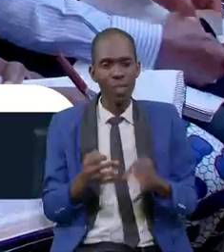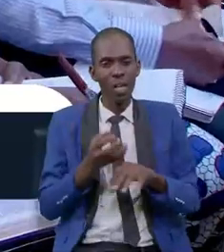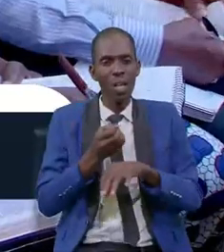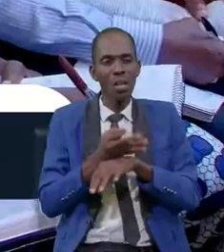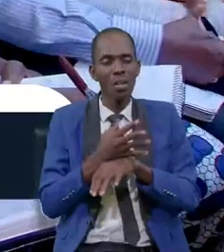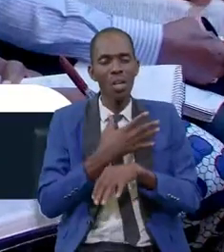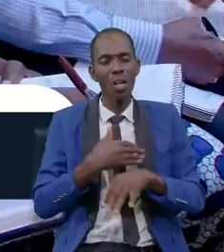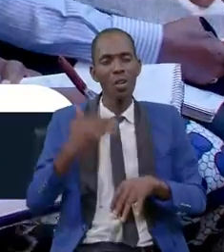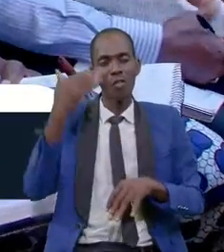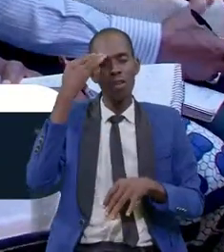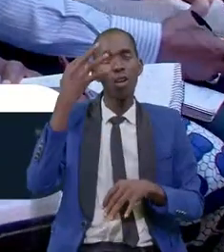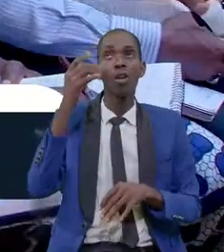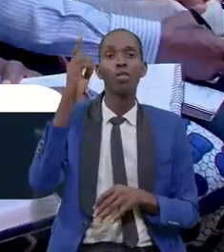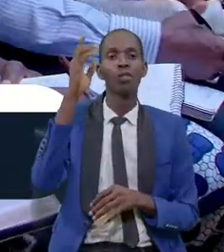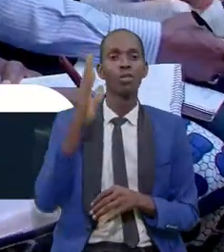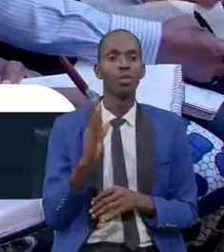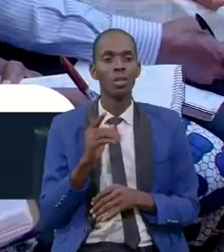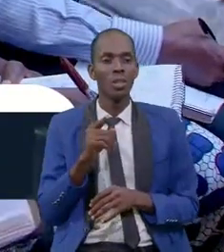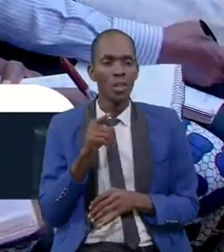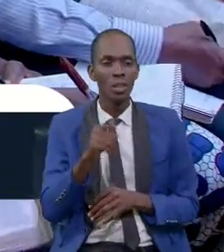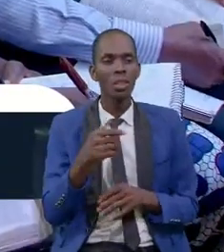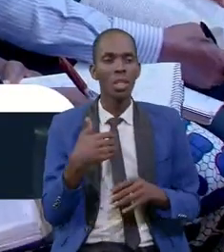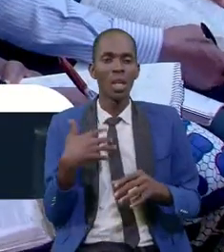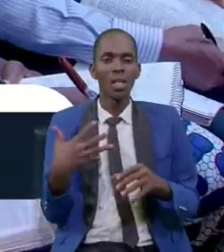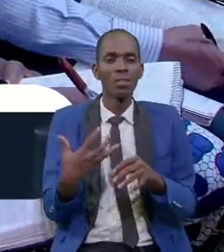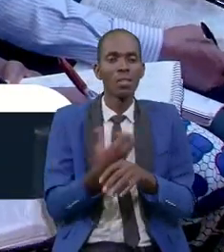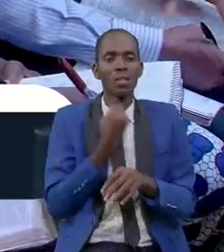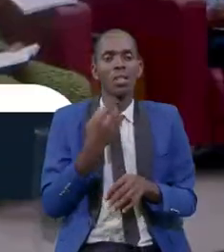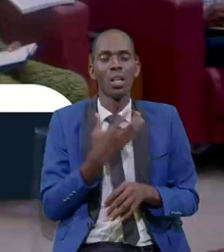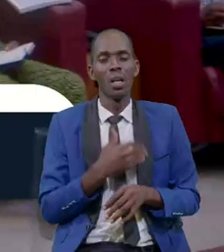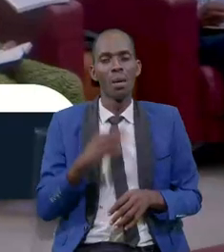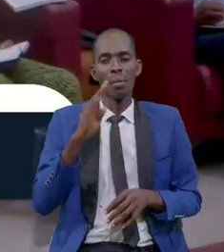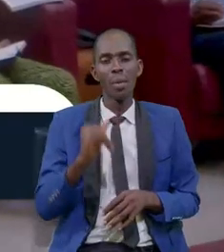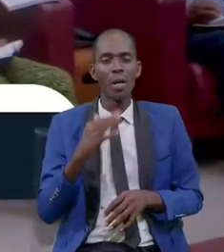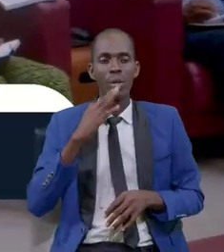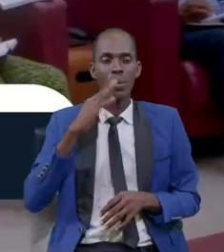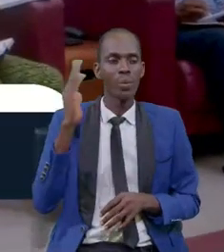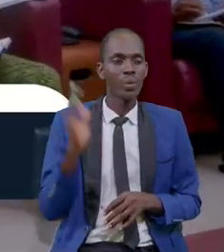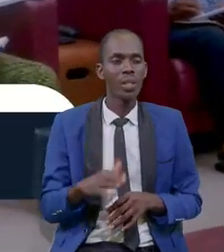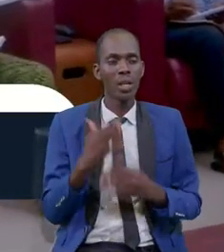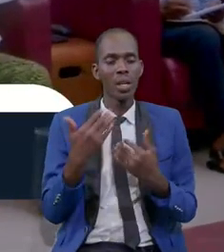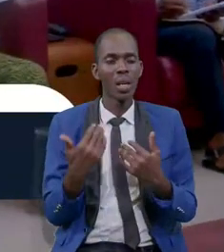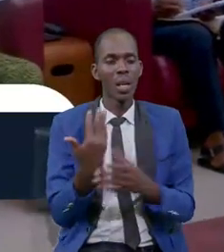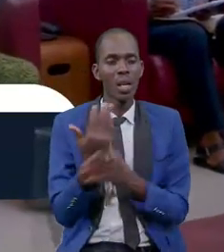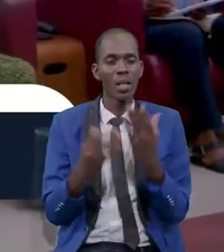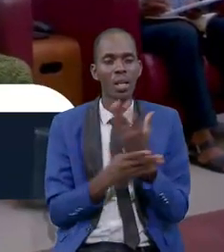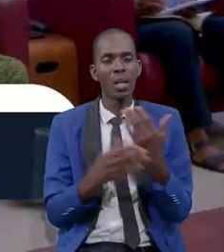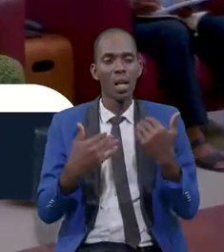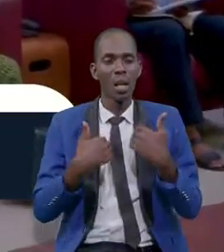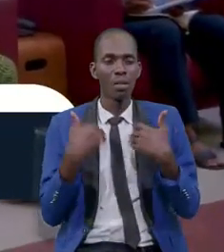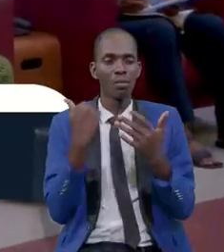arrêté, selon la préscience de Dieu, vous l'avez crucifié. Vous l'avez fait mourir par la main